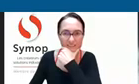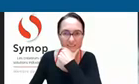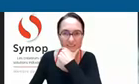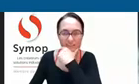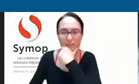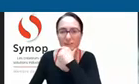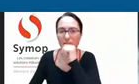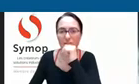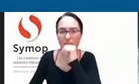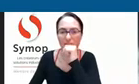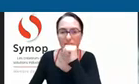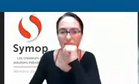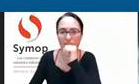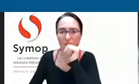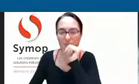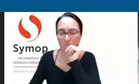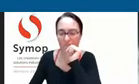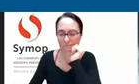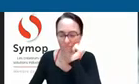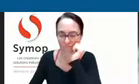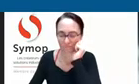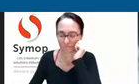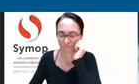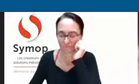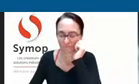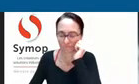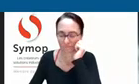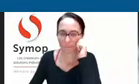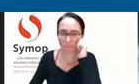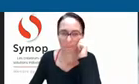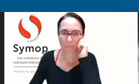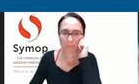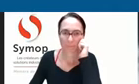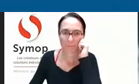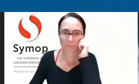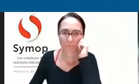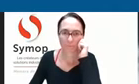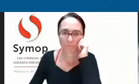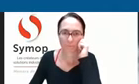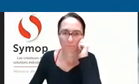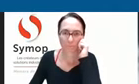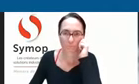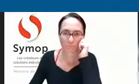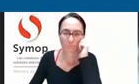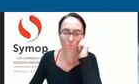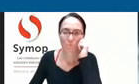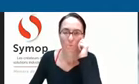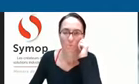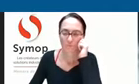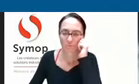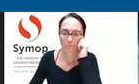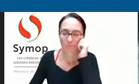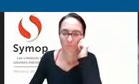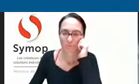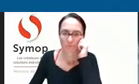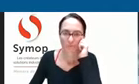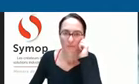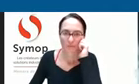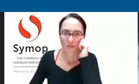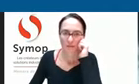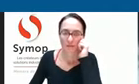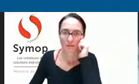nous sommes avec nous avons l'habitude d'intervenir avec une société qui s'appelle AIC, qui fait du conseil spécifiquement sur la